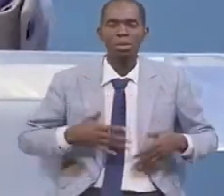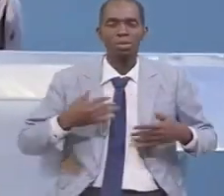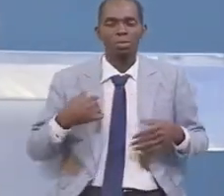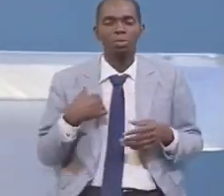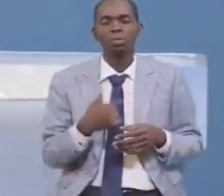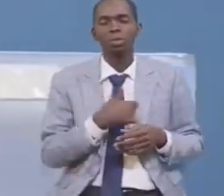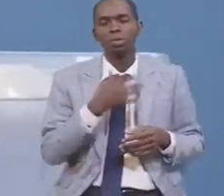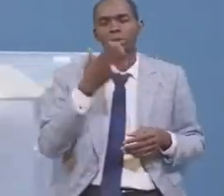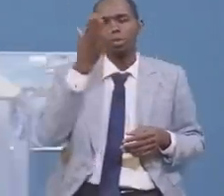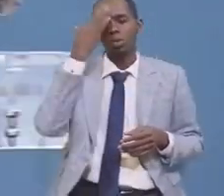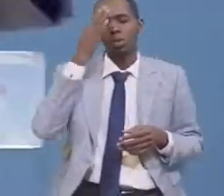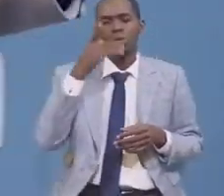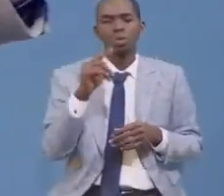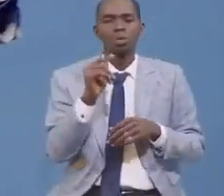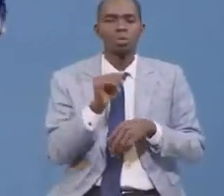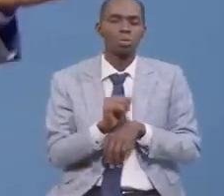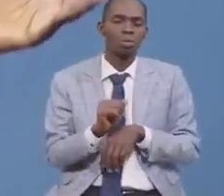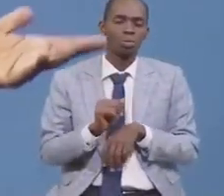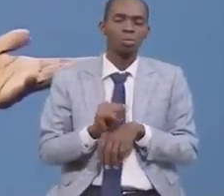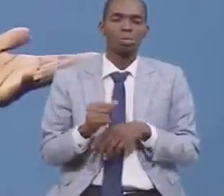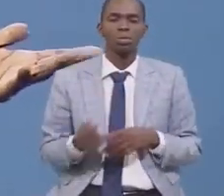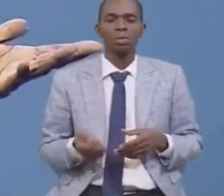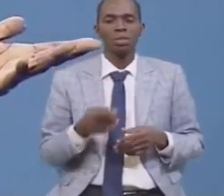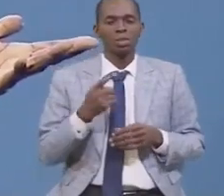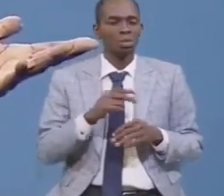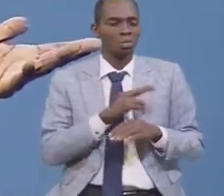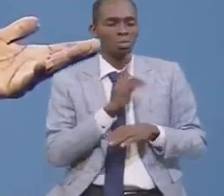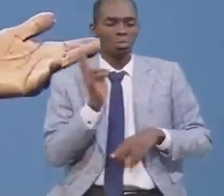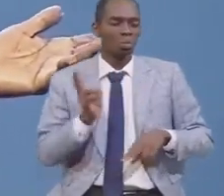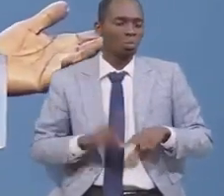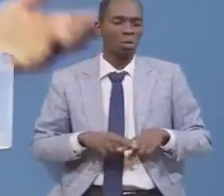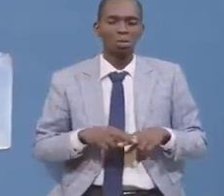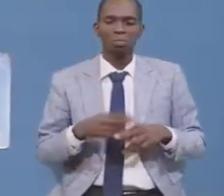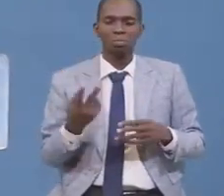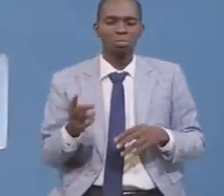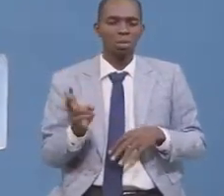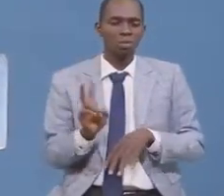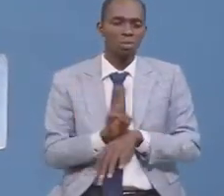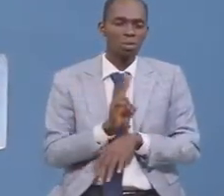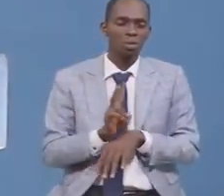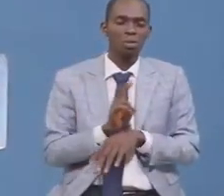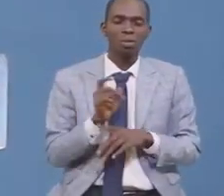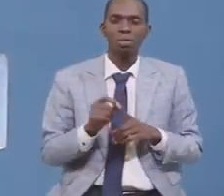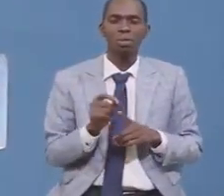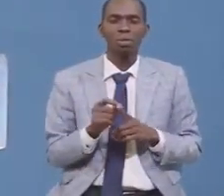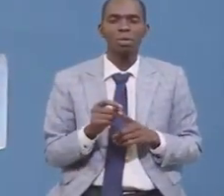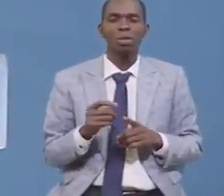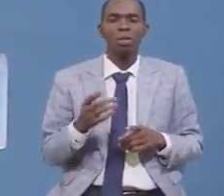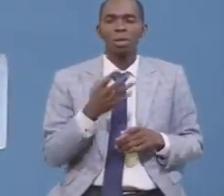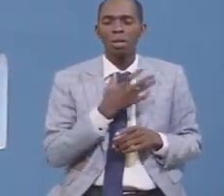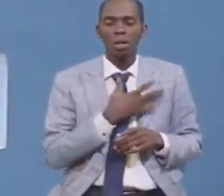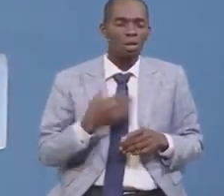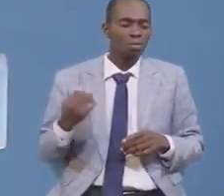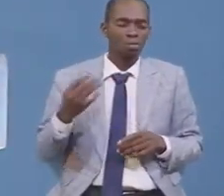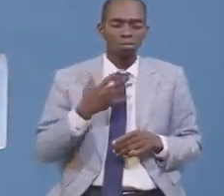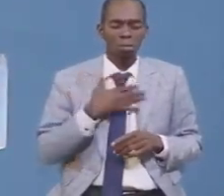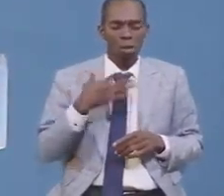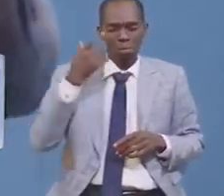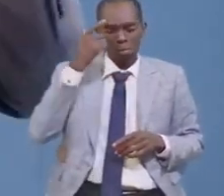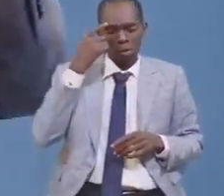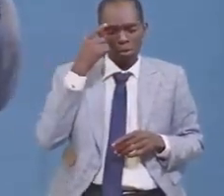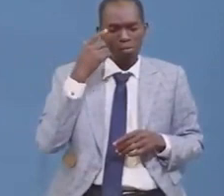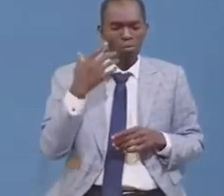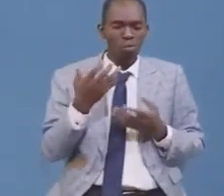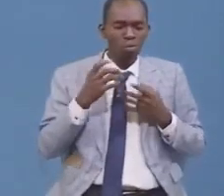word. మనకు మాట తెలుసు కదా. I mean, normal vocabulary. సహజమైన పదజాలమే కదా. My mind wants to say something. నా మనసు